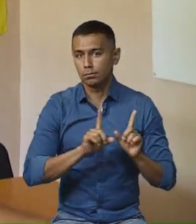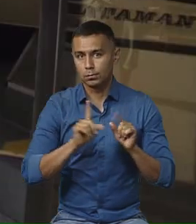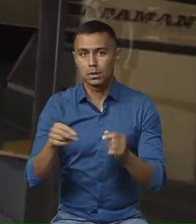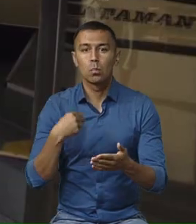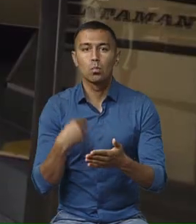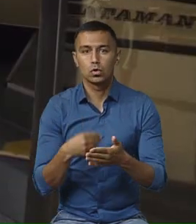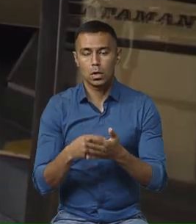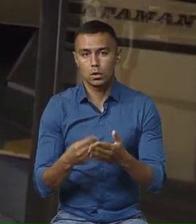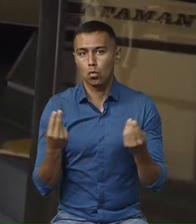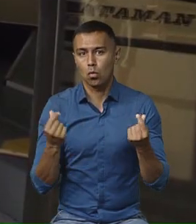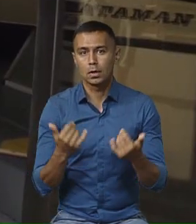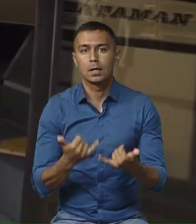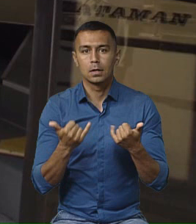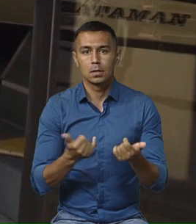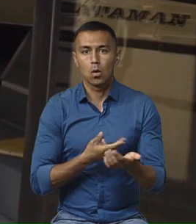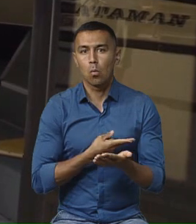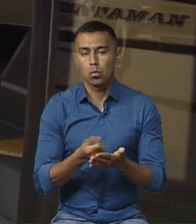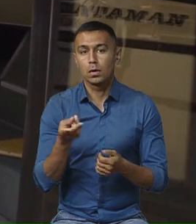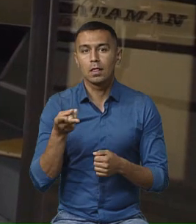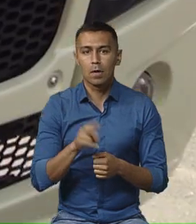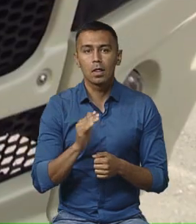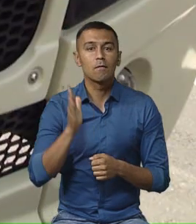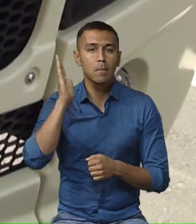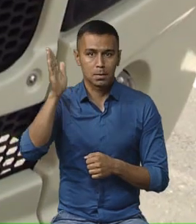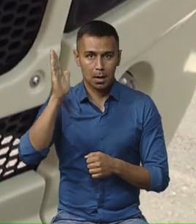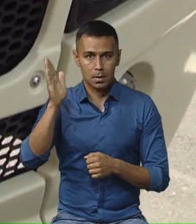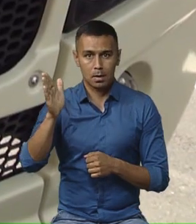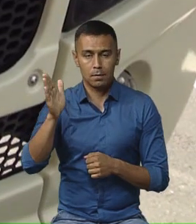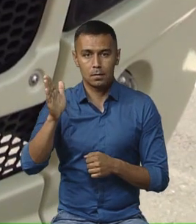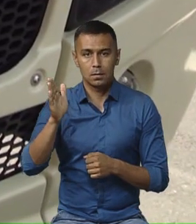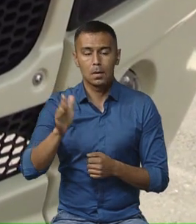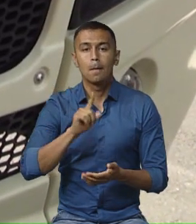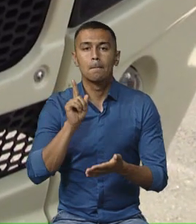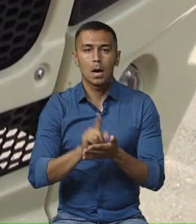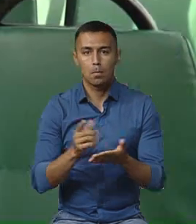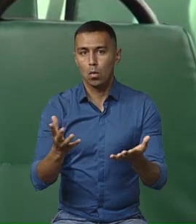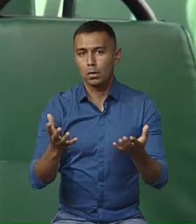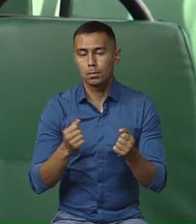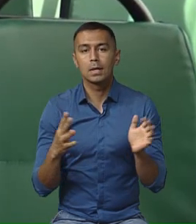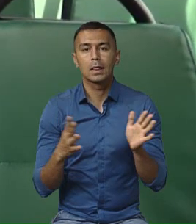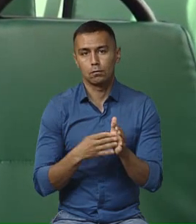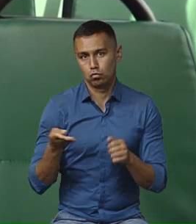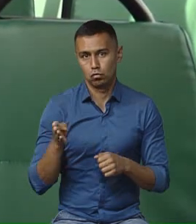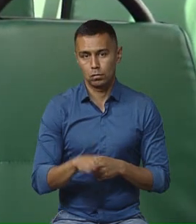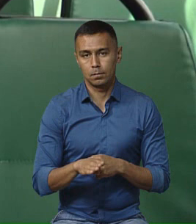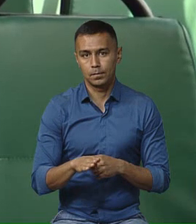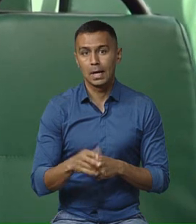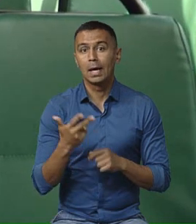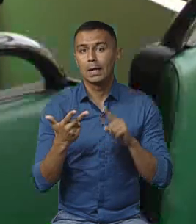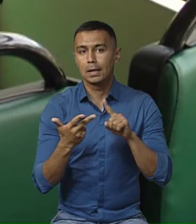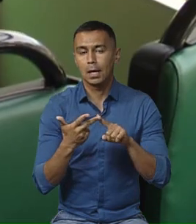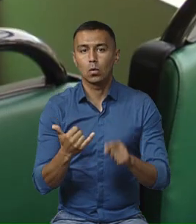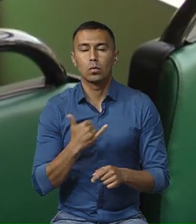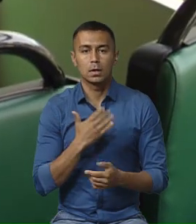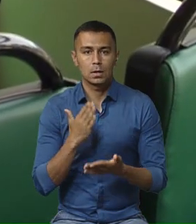бюджетні кошти. Наразі оплачено їх 2, але в перспективі маємо отримати 9. Третій в нас